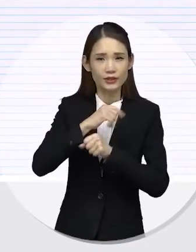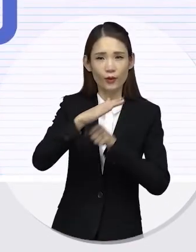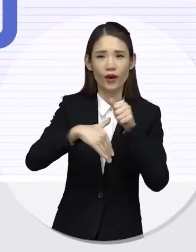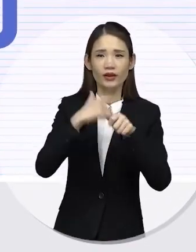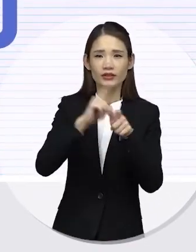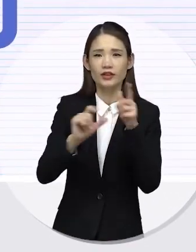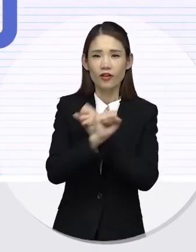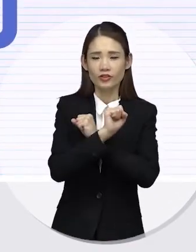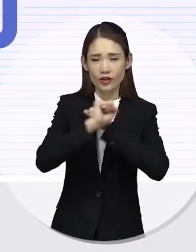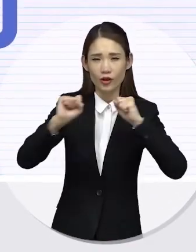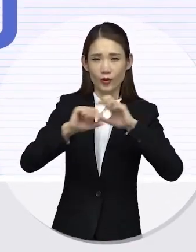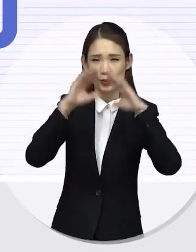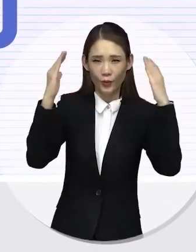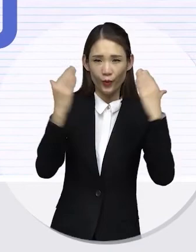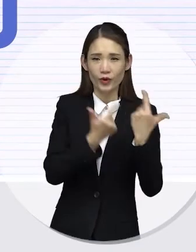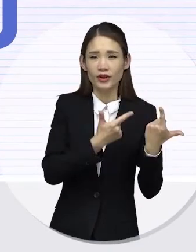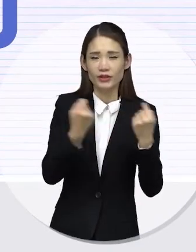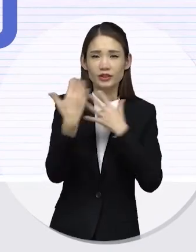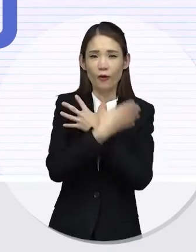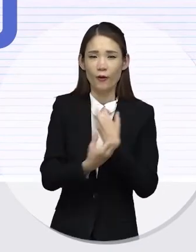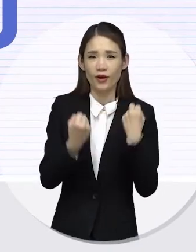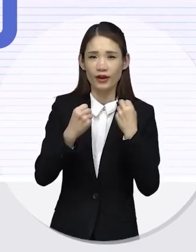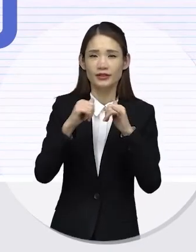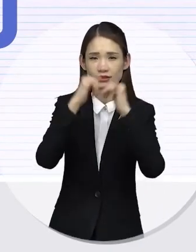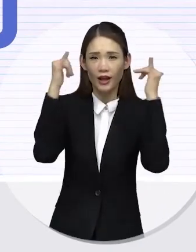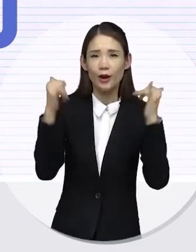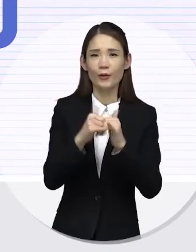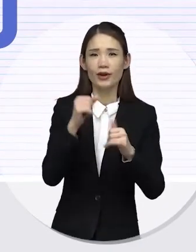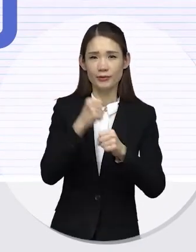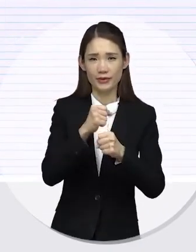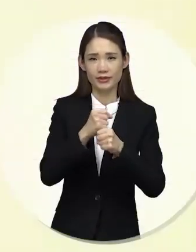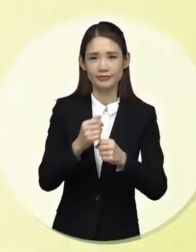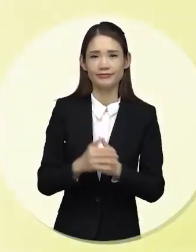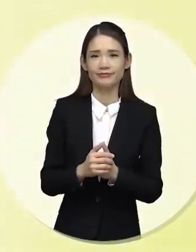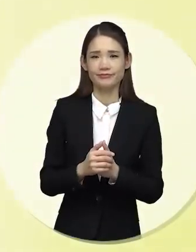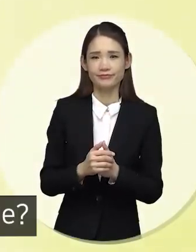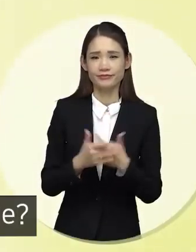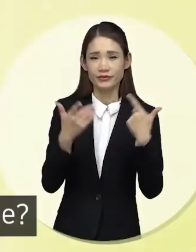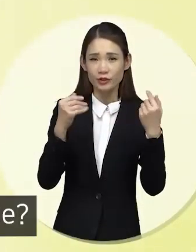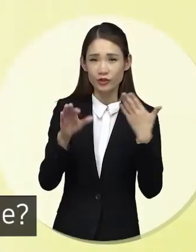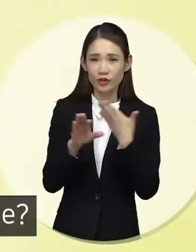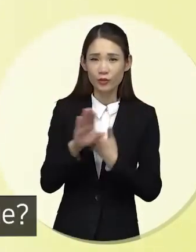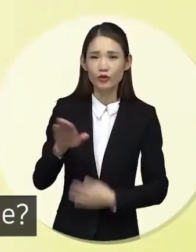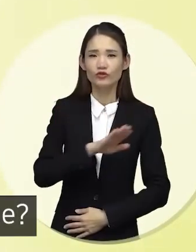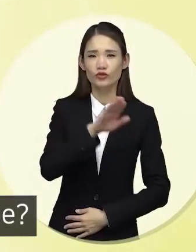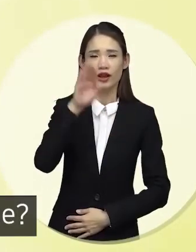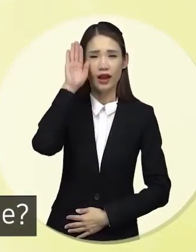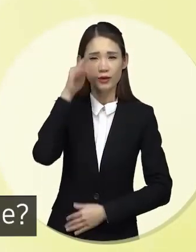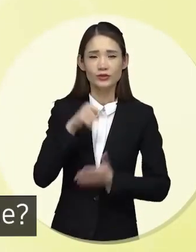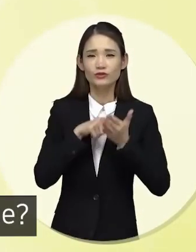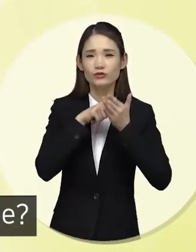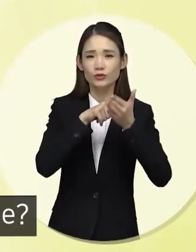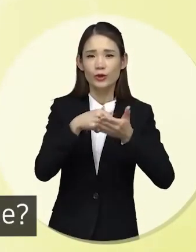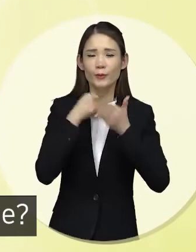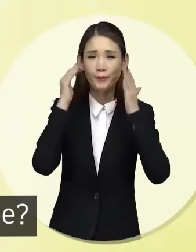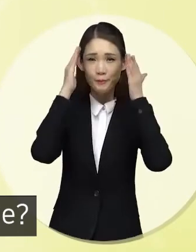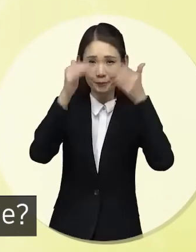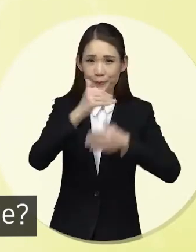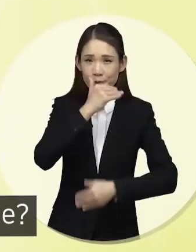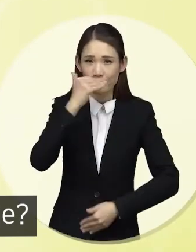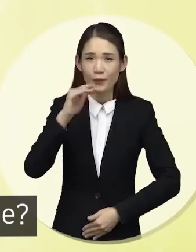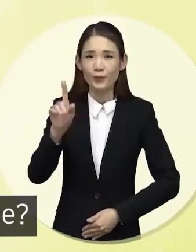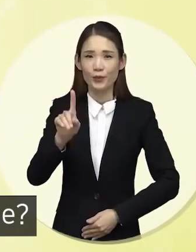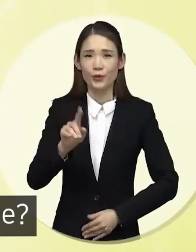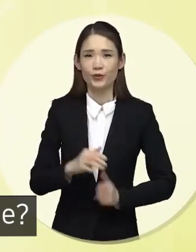환경들을 넓혀 모두에게 맞는 건강한 사회를 만들어야 합니다. 그렇다면 우리가 추구해야 할 옳은